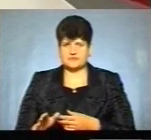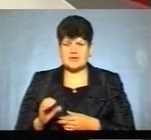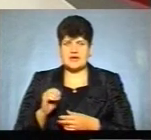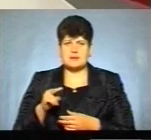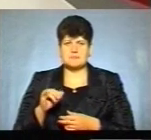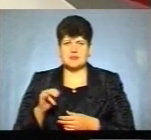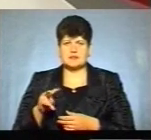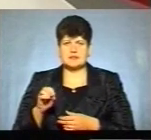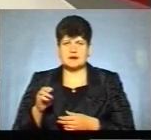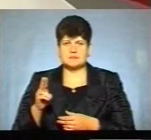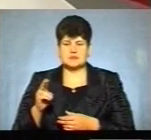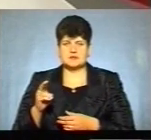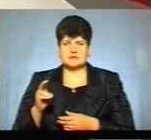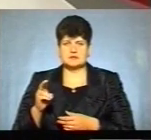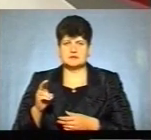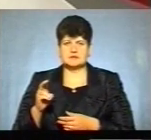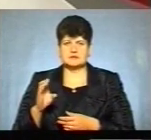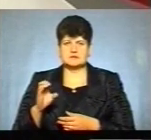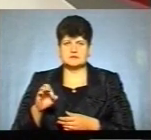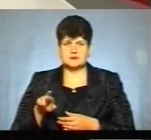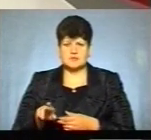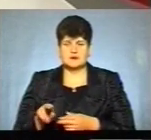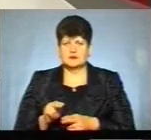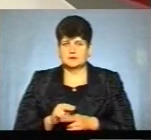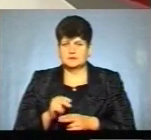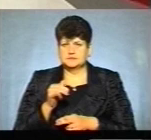Епілепсія резистентна, яка там не піддається лікуванню